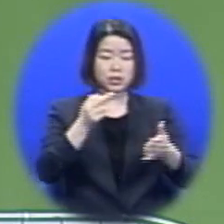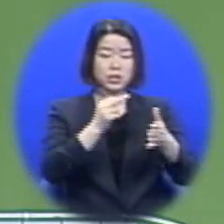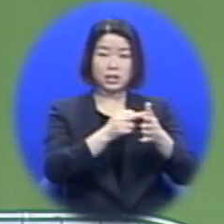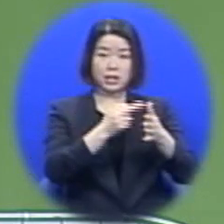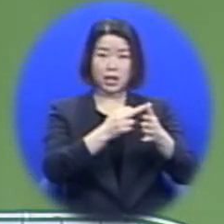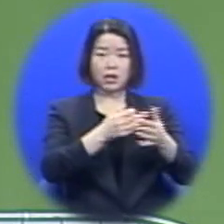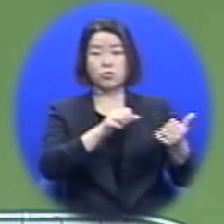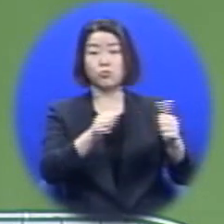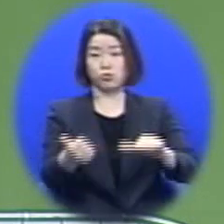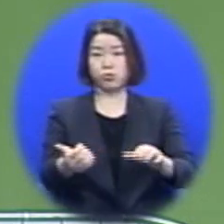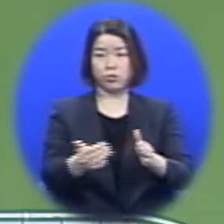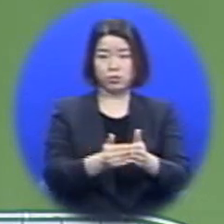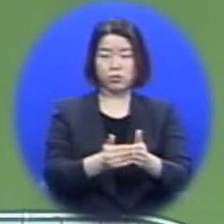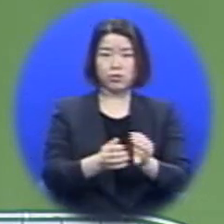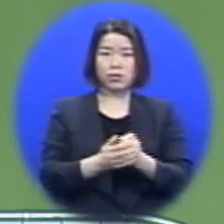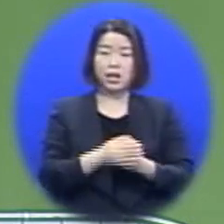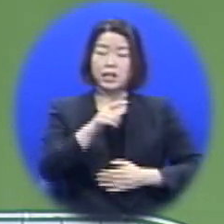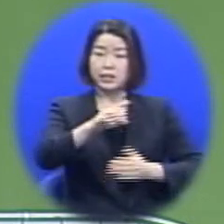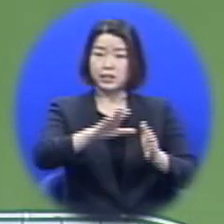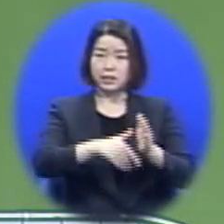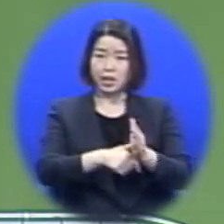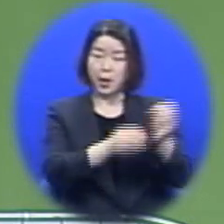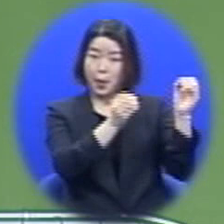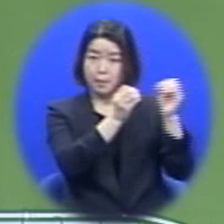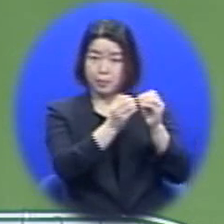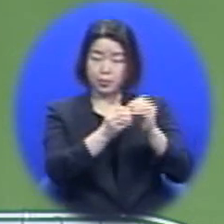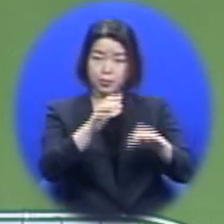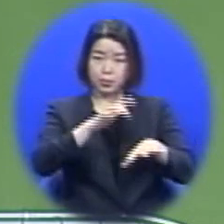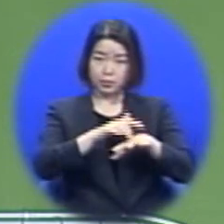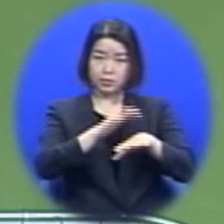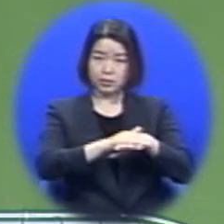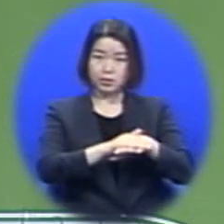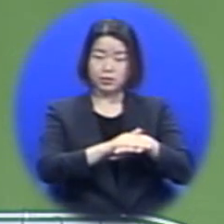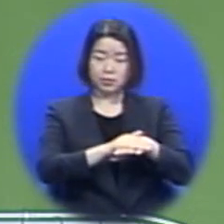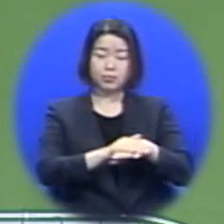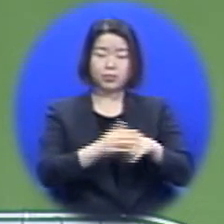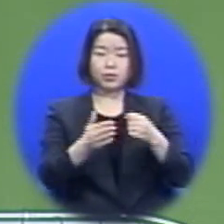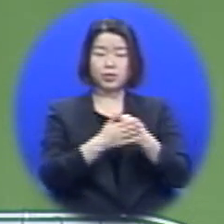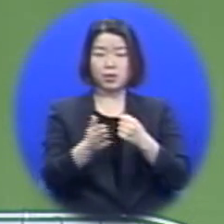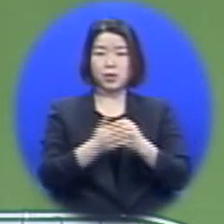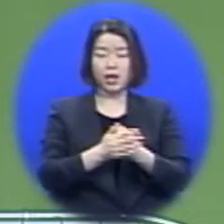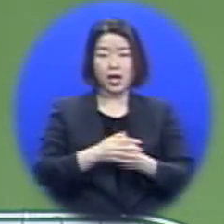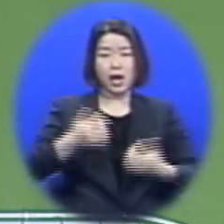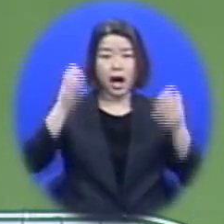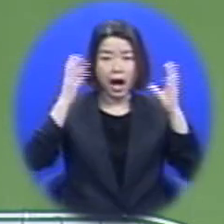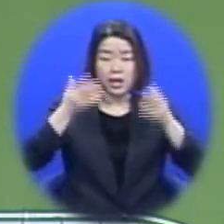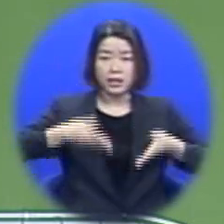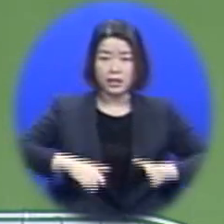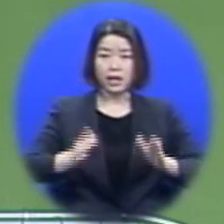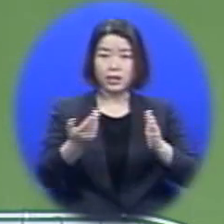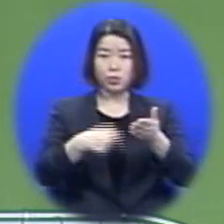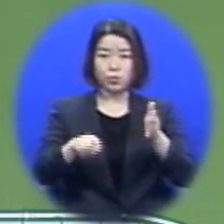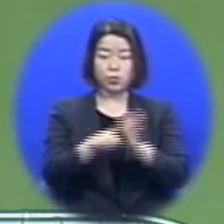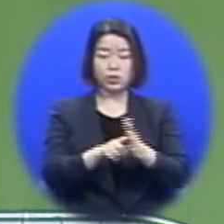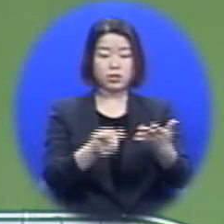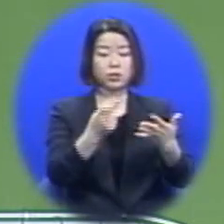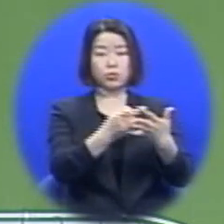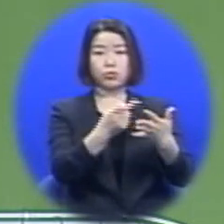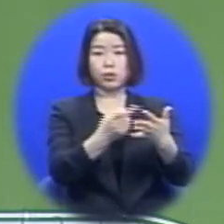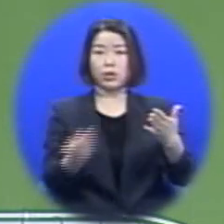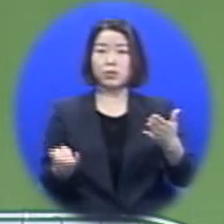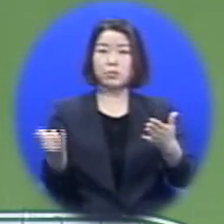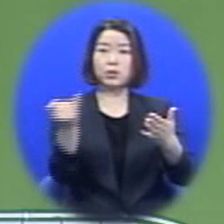죽습니다. 그때 당시에 풍습에 의해서 자식을 낳기 위해서 둘째 아들에게 시집을 가게